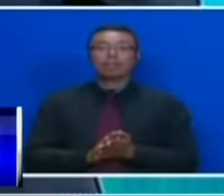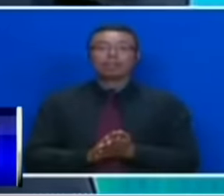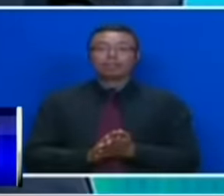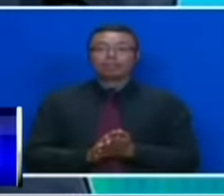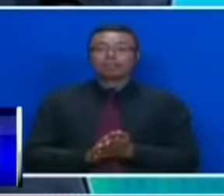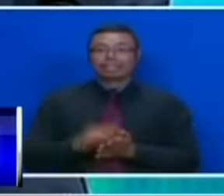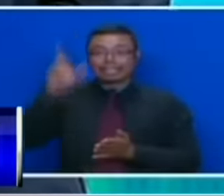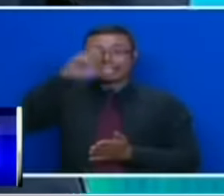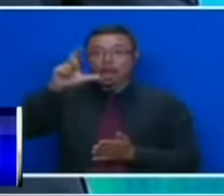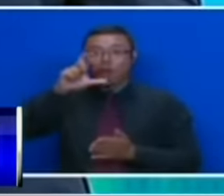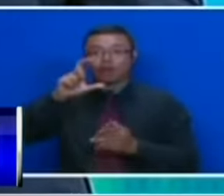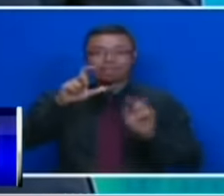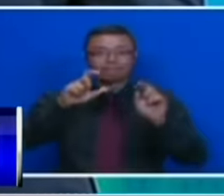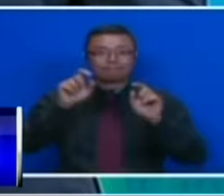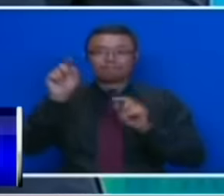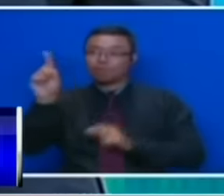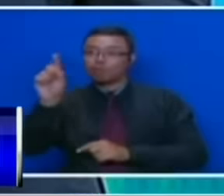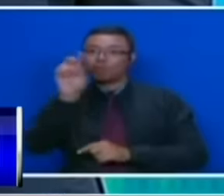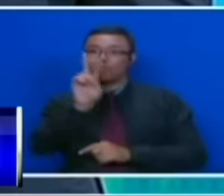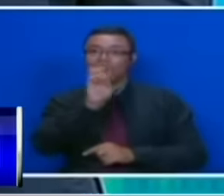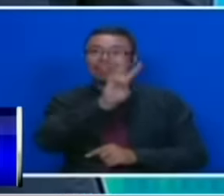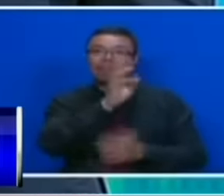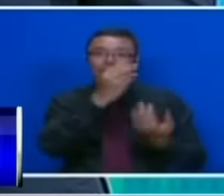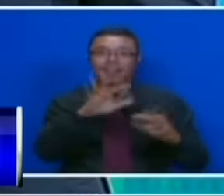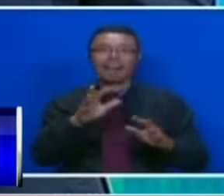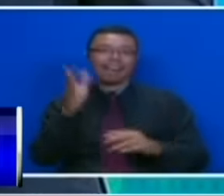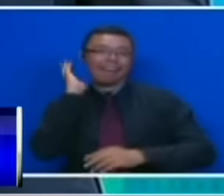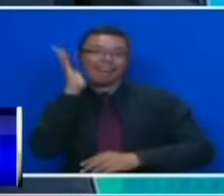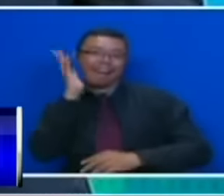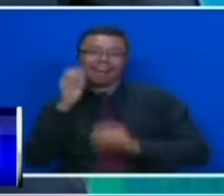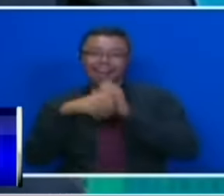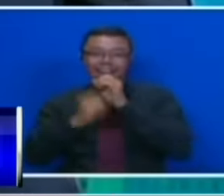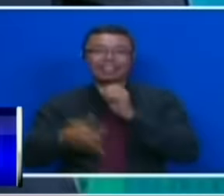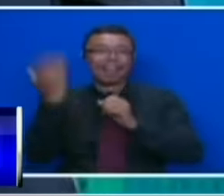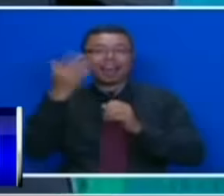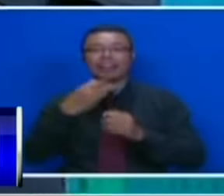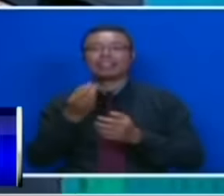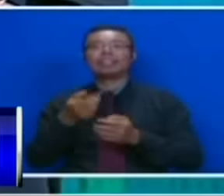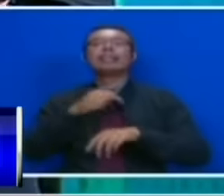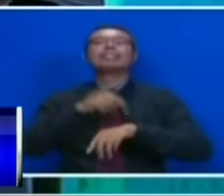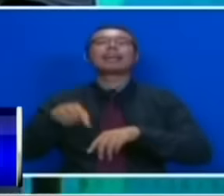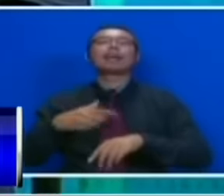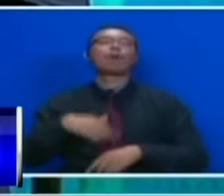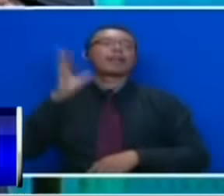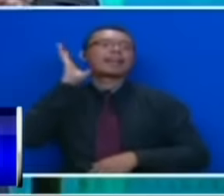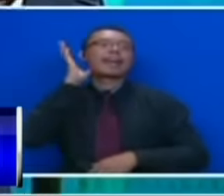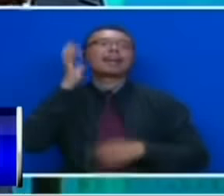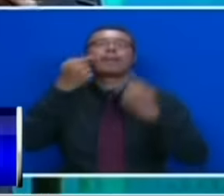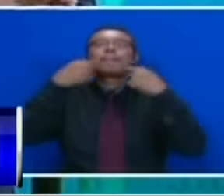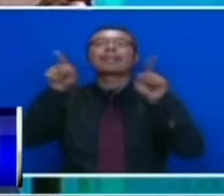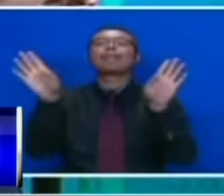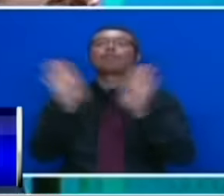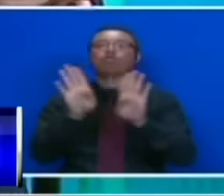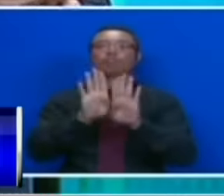para calon sudah menyampaikan komitmen mereka untuk warga DKI Jakarta. Sekarang kita ingin mendengarkan pernyataan penutup